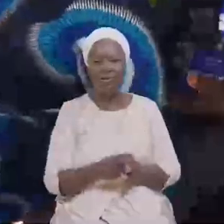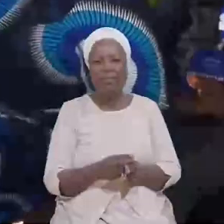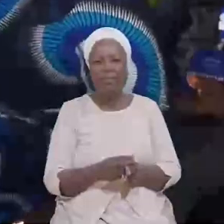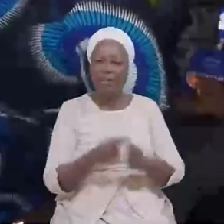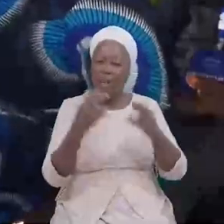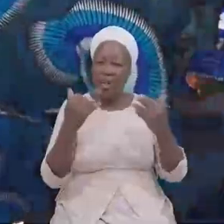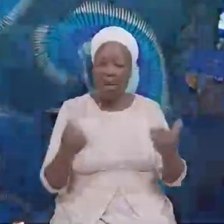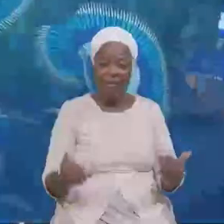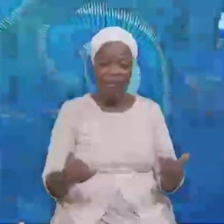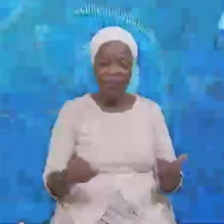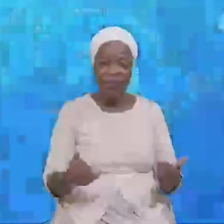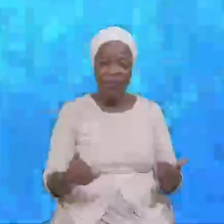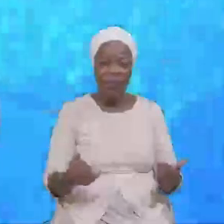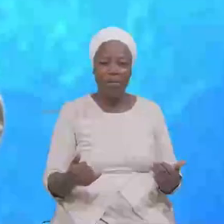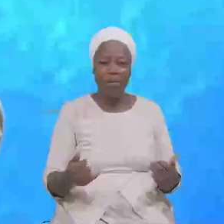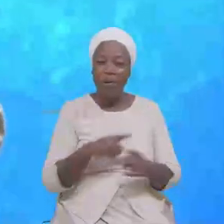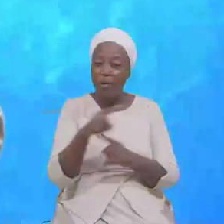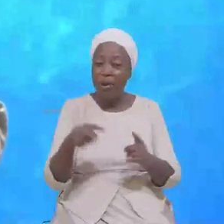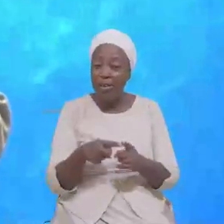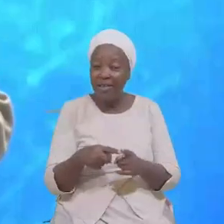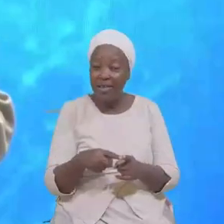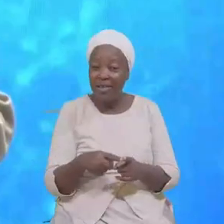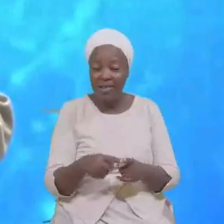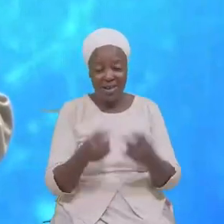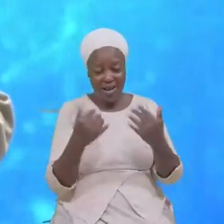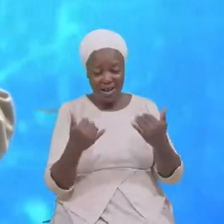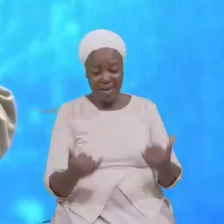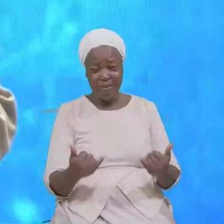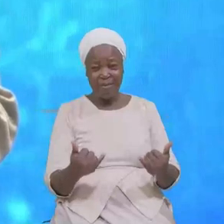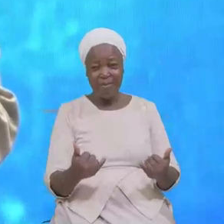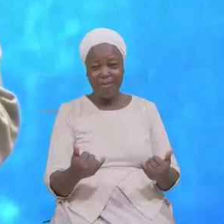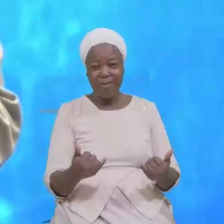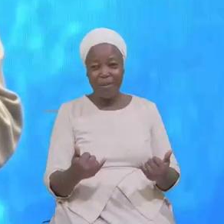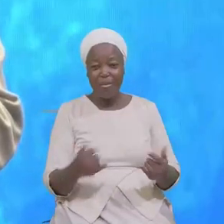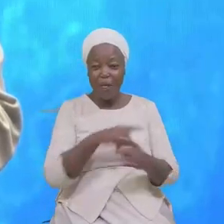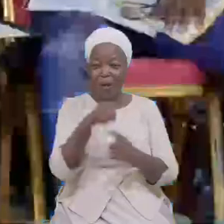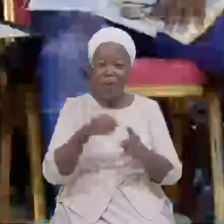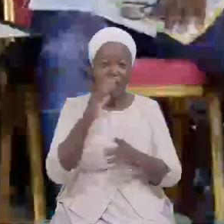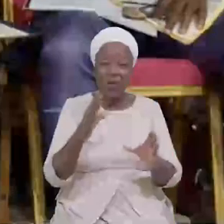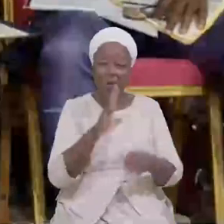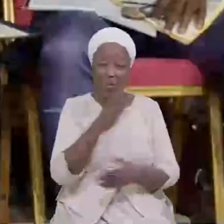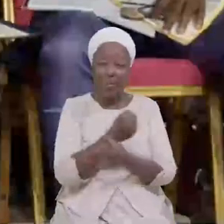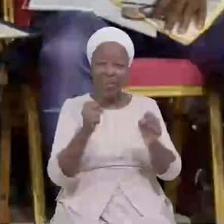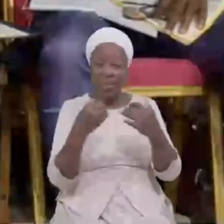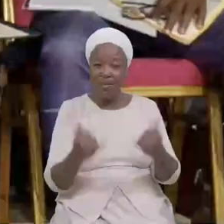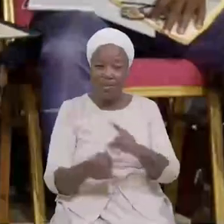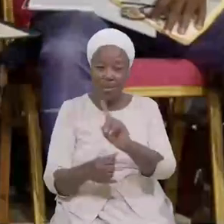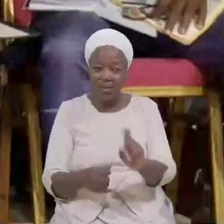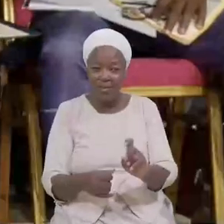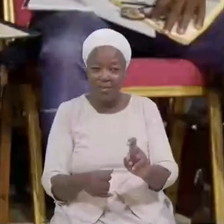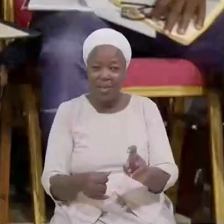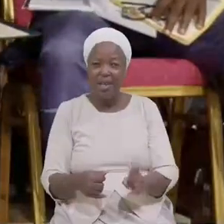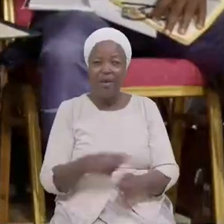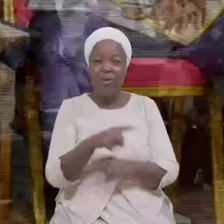Maintenant, quand? Maintenant, quand est-ce que tu seras sauvé? Quand est-ce que tu